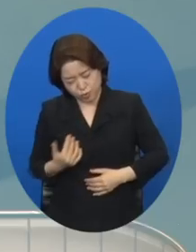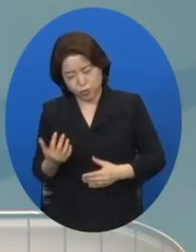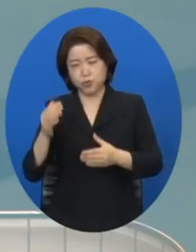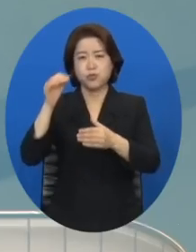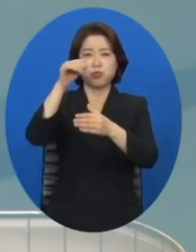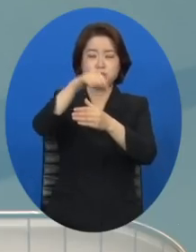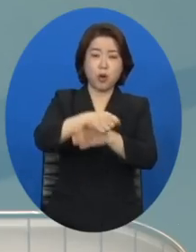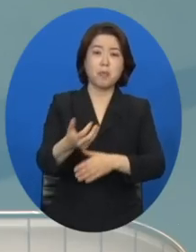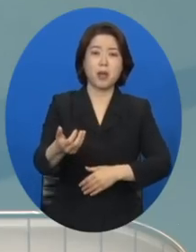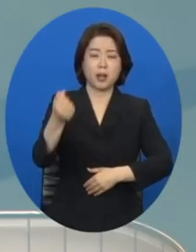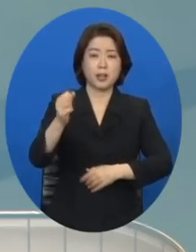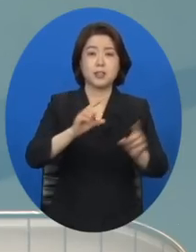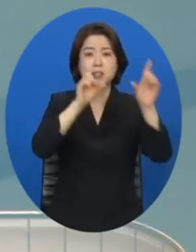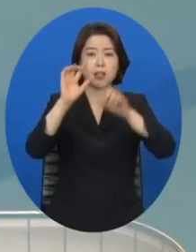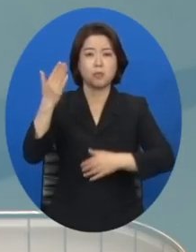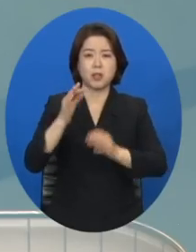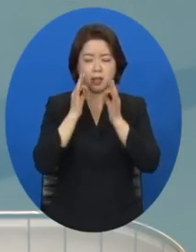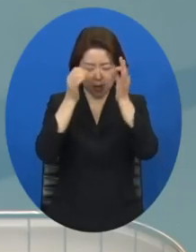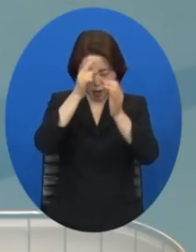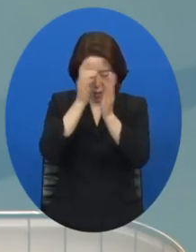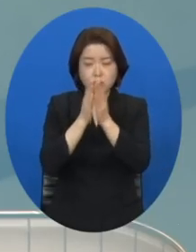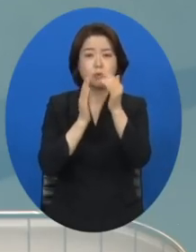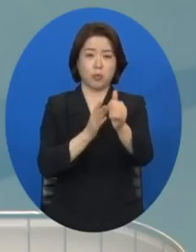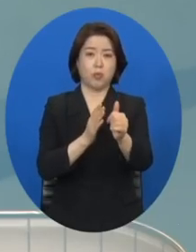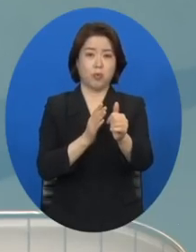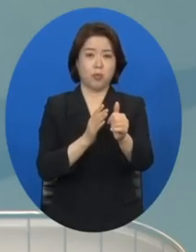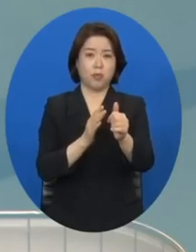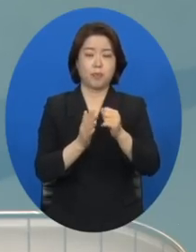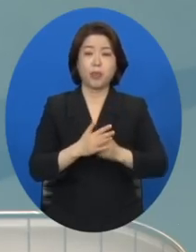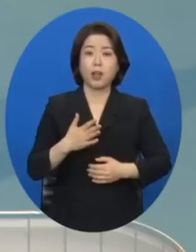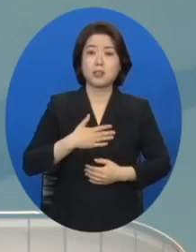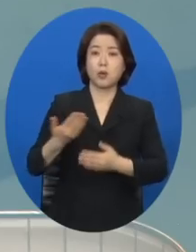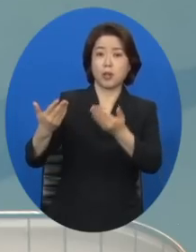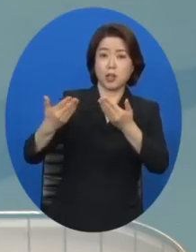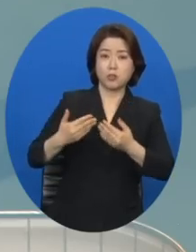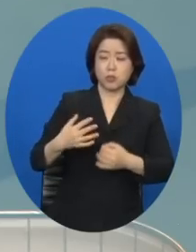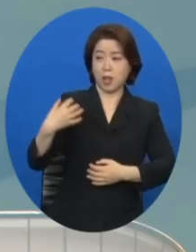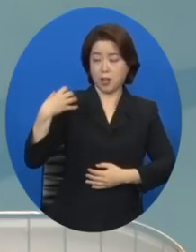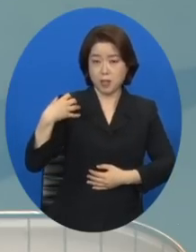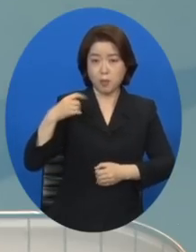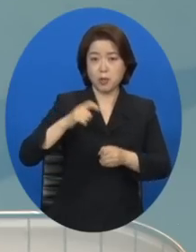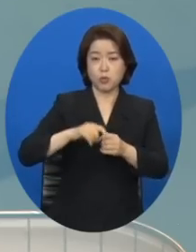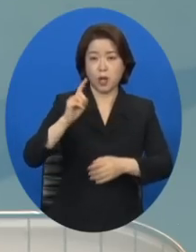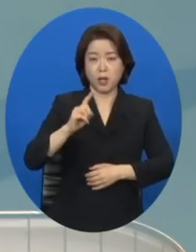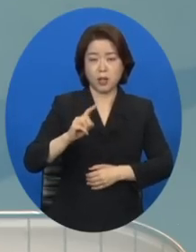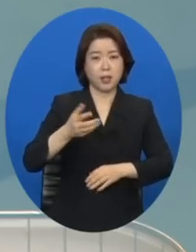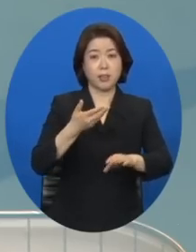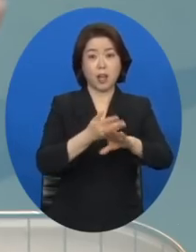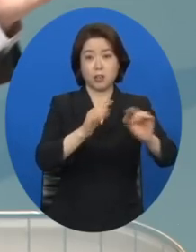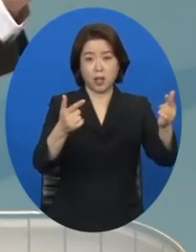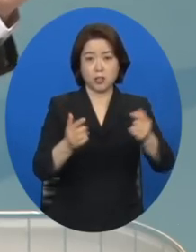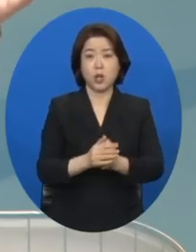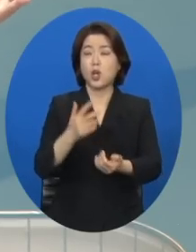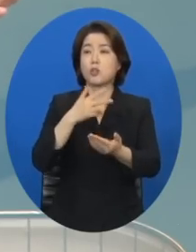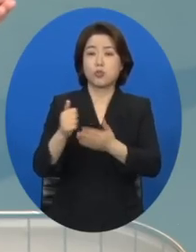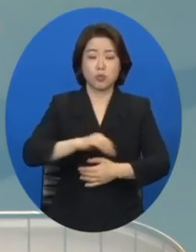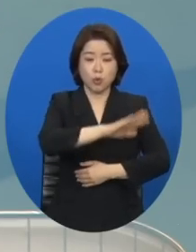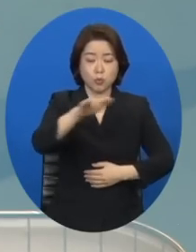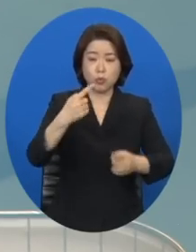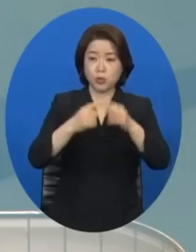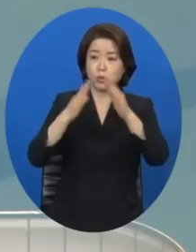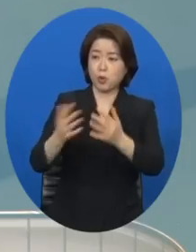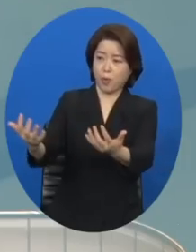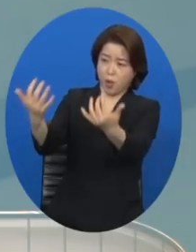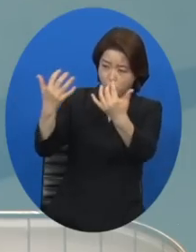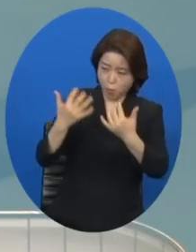그런 삶이 되기를 저는 간절히 기도합니다 저는 저에게 주어진 설명 중에 하나가 다른게 아니에요 주님 우리 교회에